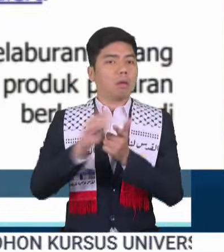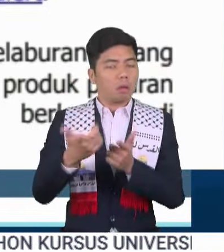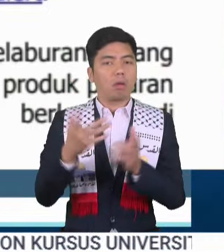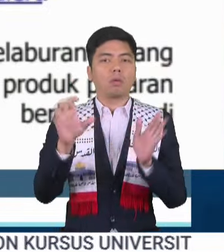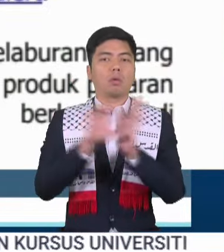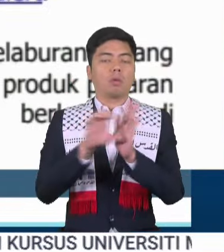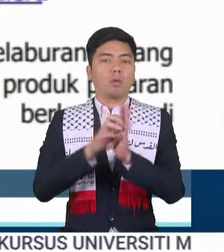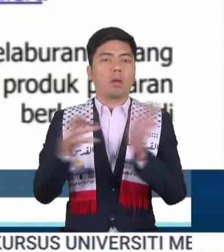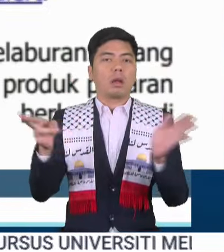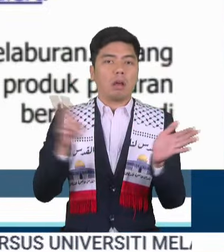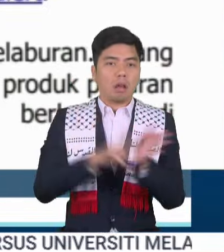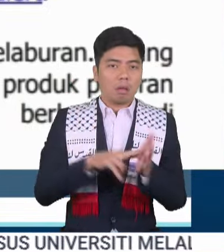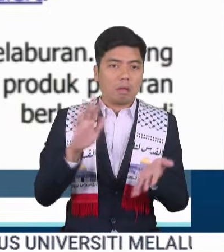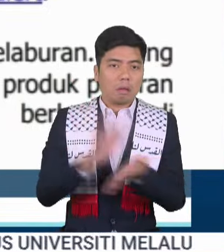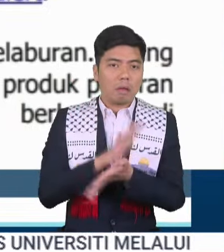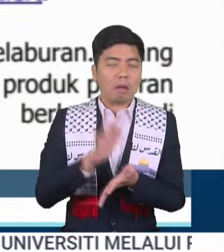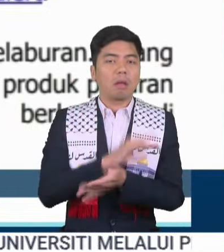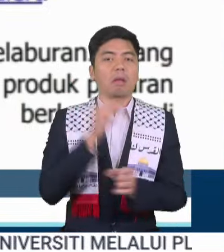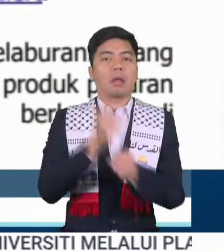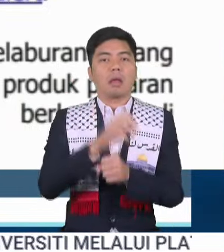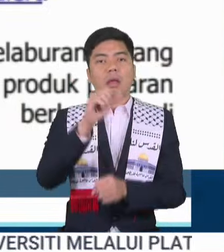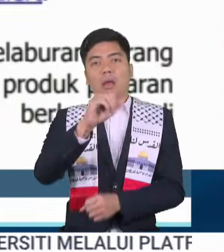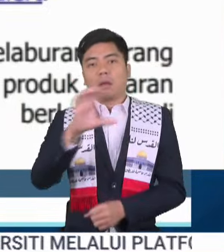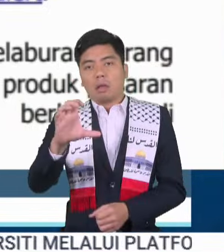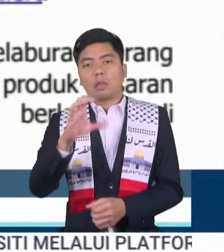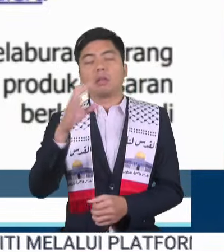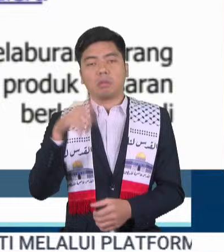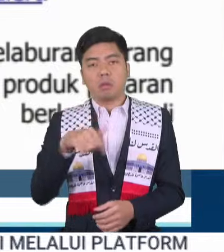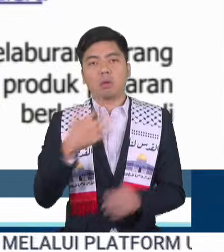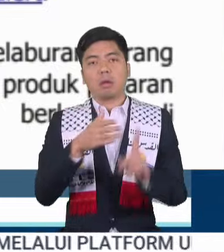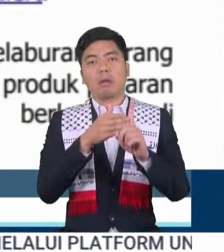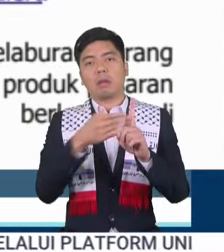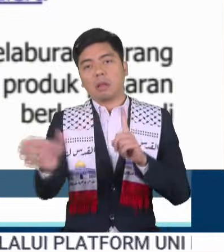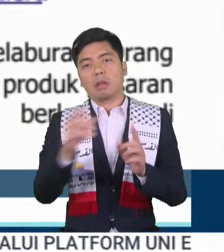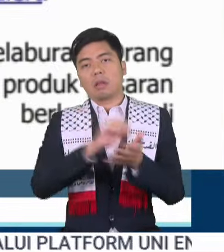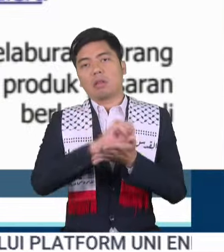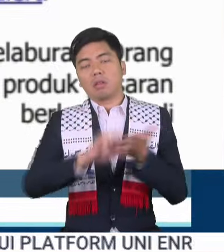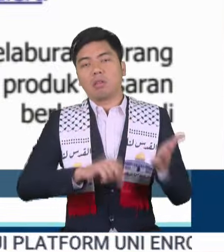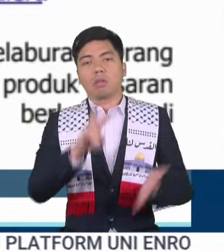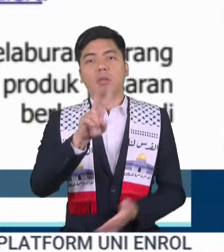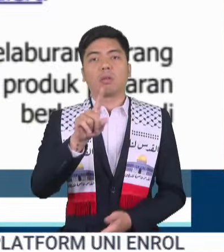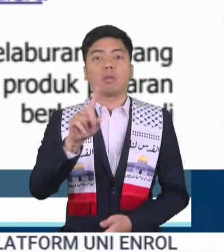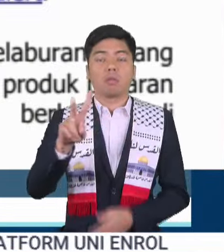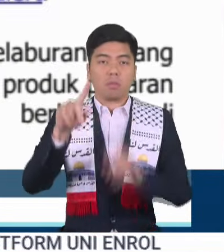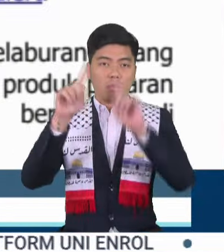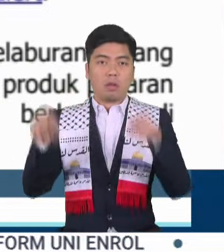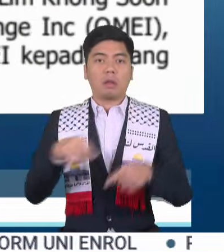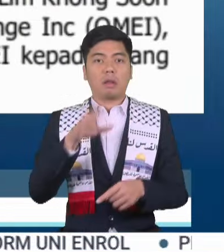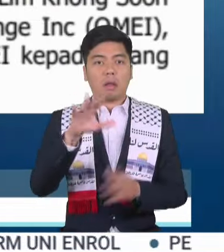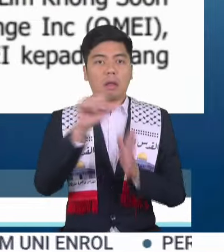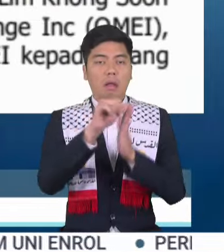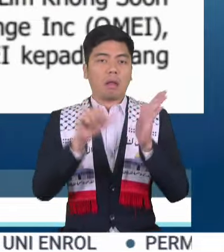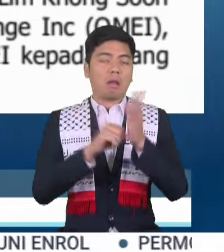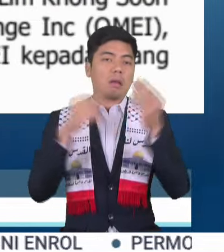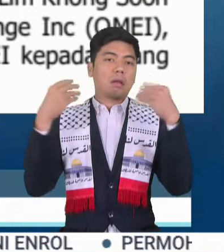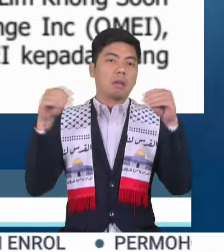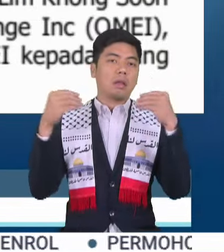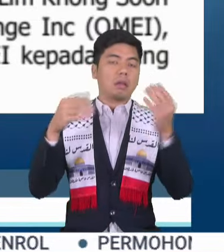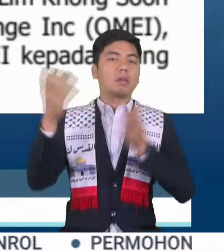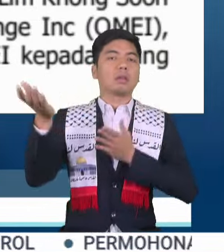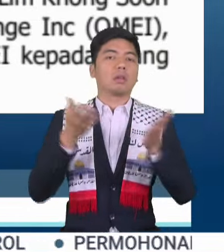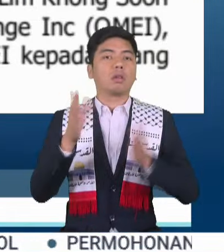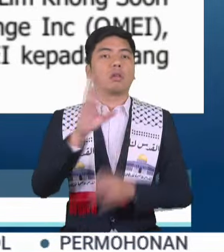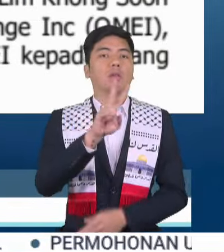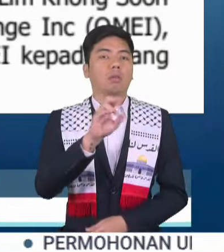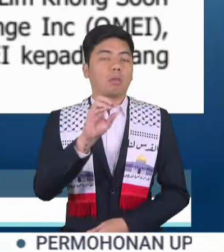dan mendaftarkan dokumen pendedahan dengan SC yang melanggar Seksyen 212-5 Akta Pasaran Modal dan